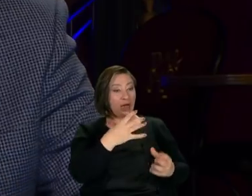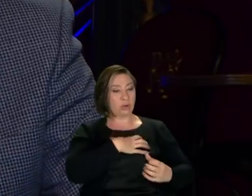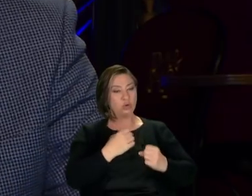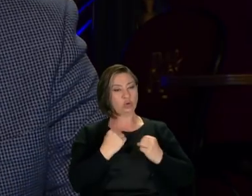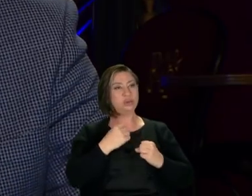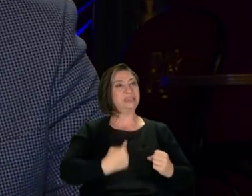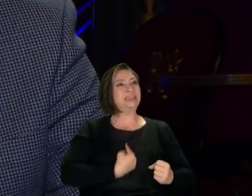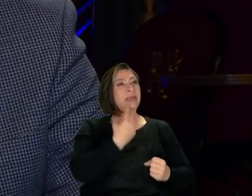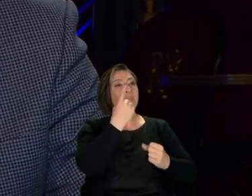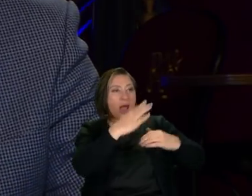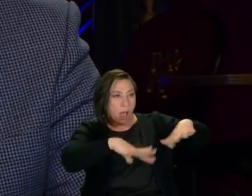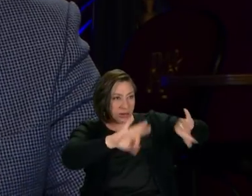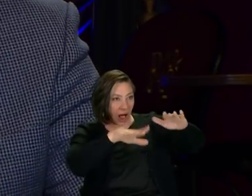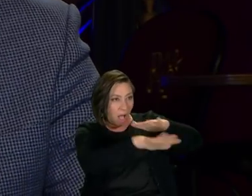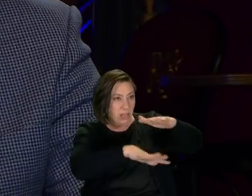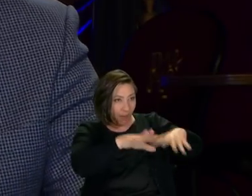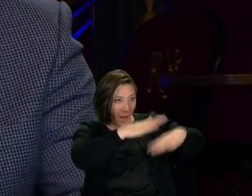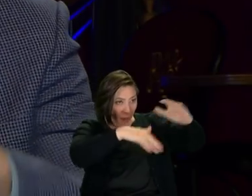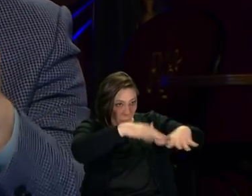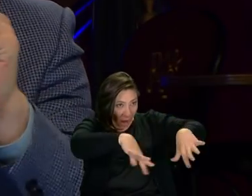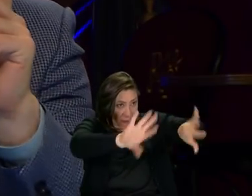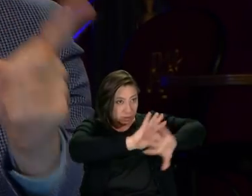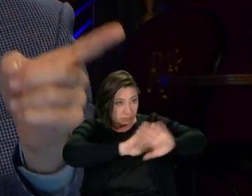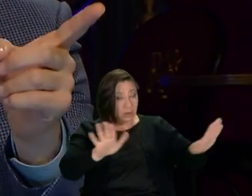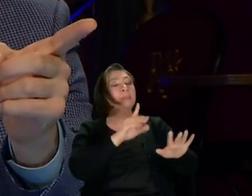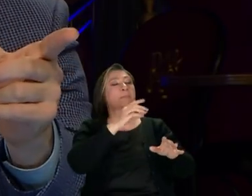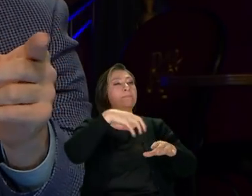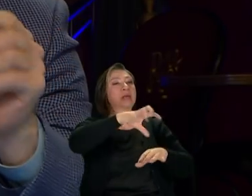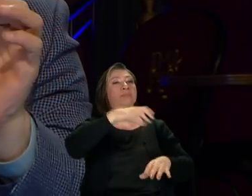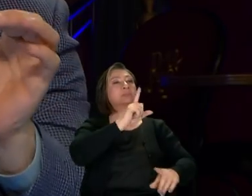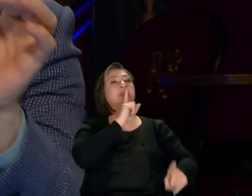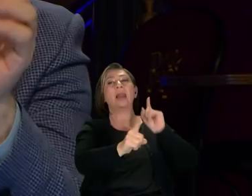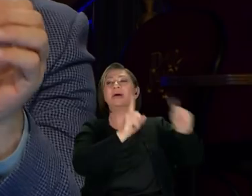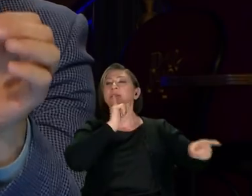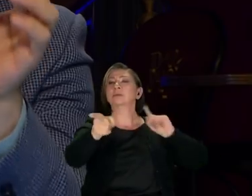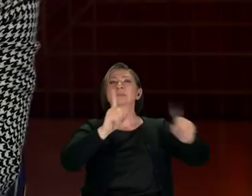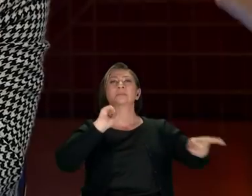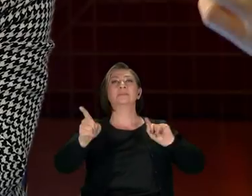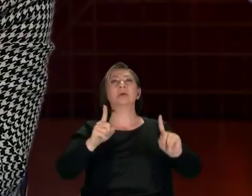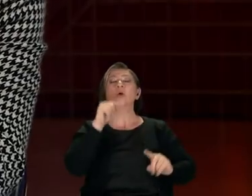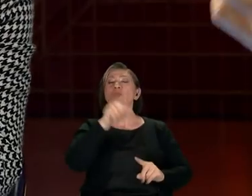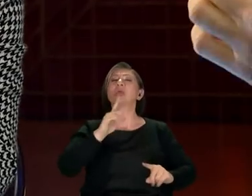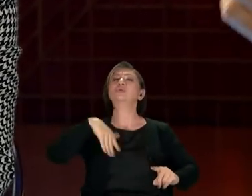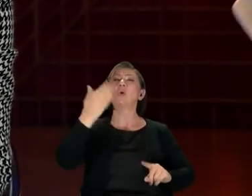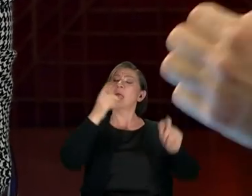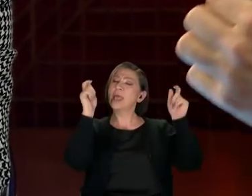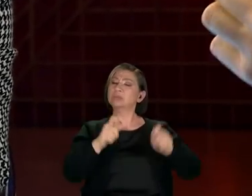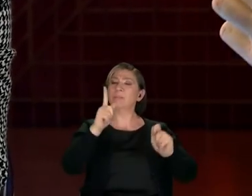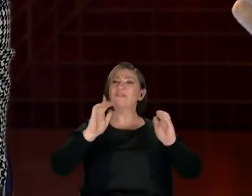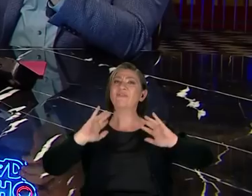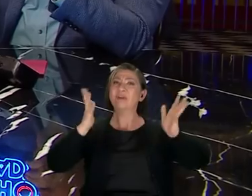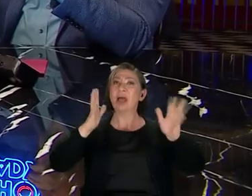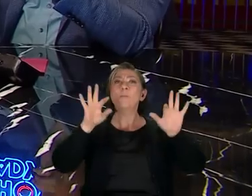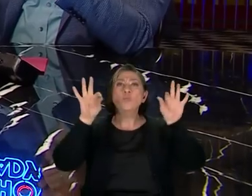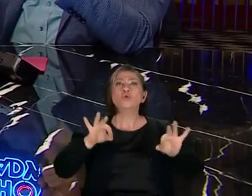güçlü hissedecek bir yapıya getirdim. Getirdikten sonra da birimlere talimat verdim. Dedim ki bundan sonra yapacağınız bir